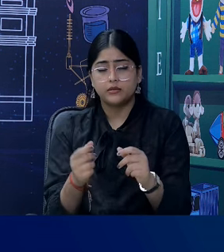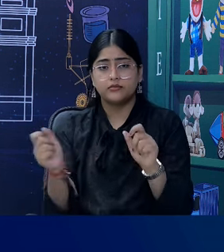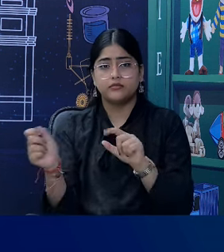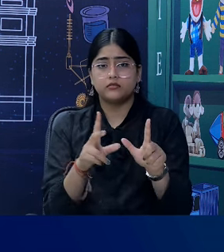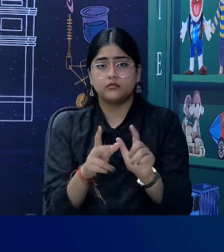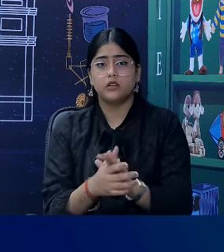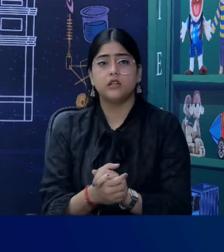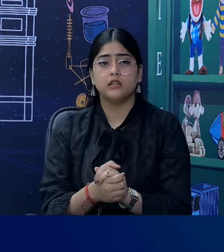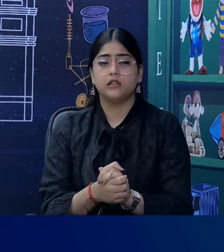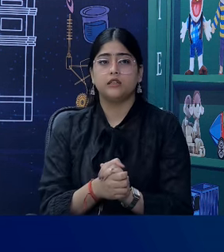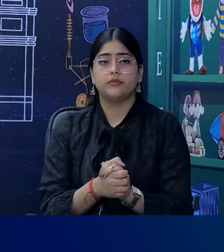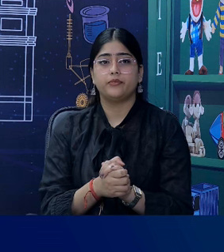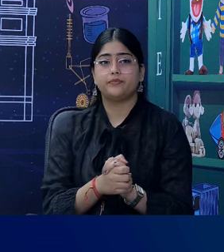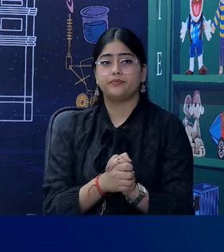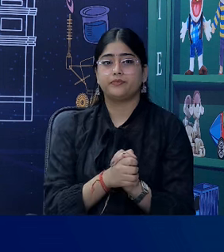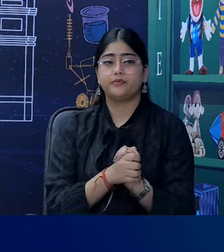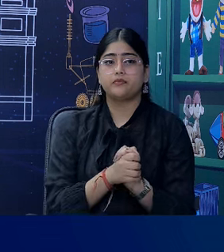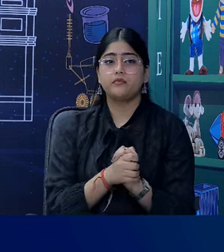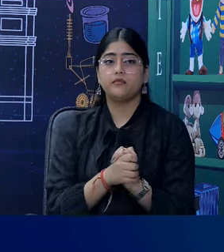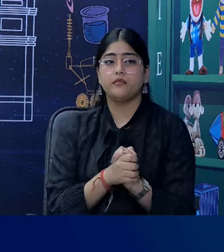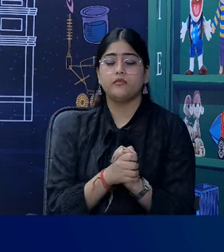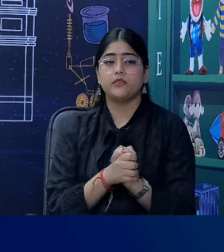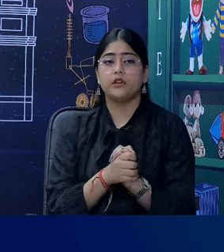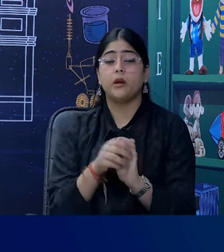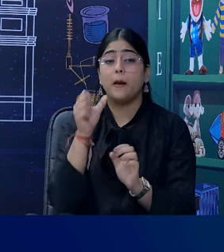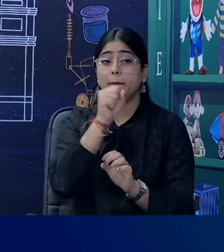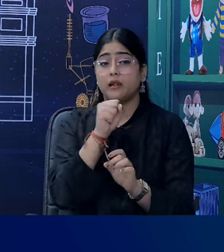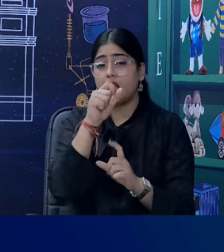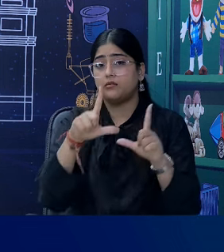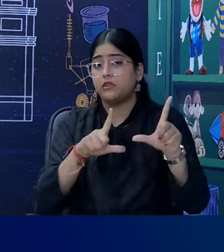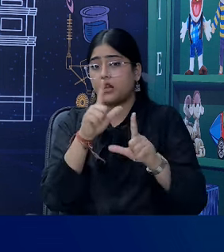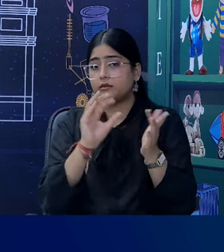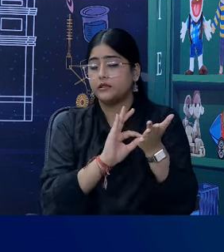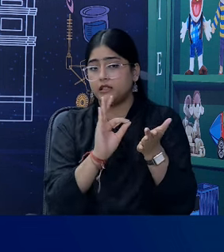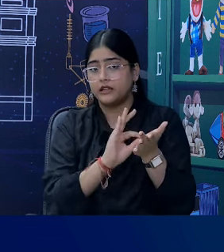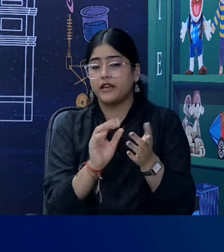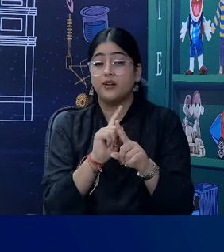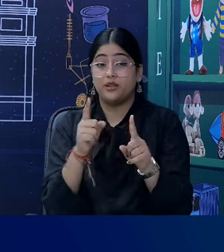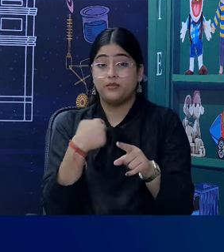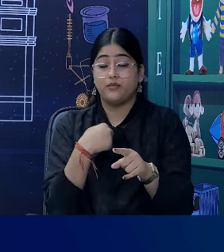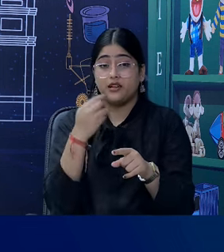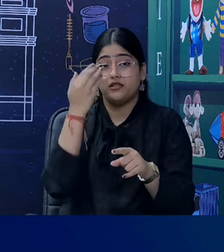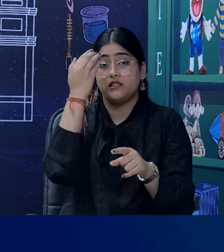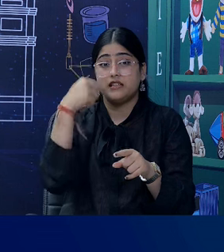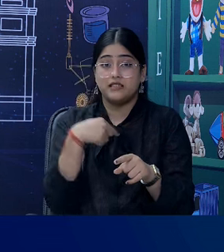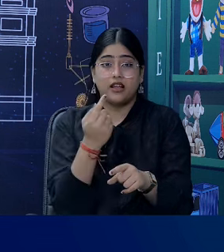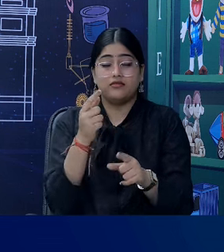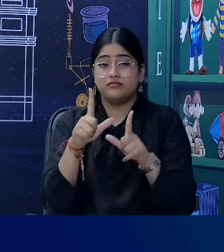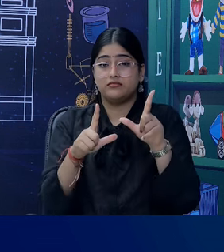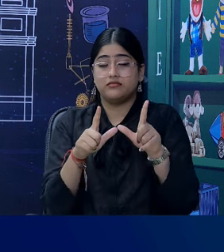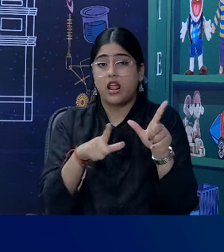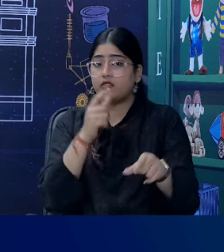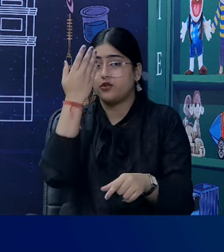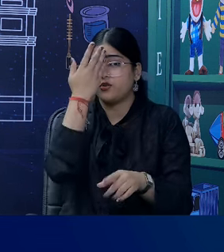में रचित आरंभिक केरल का एक अभिलेख ठीक है इसमें मलयालम भाषा में लिखे हालांकि मुझे मलयालम आती नहीं है और ये